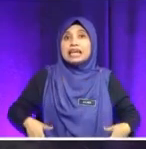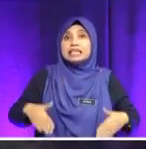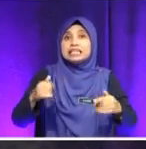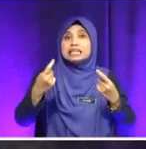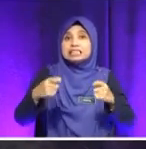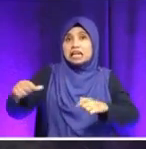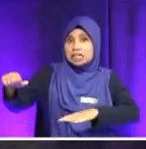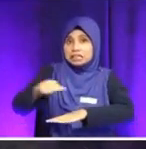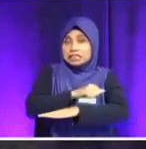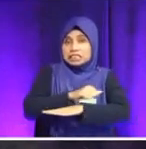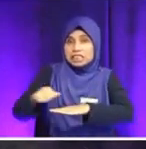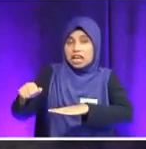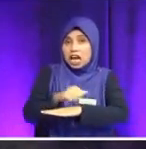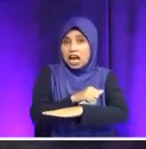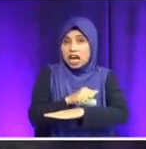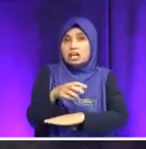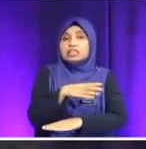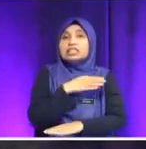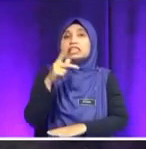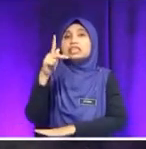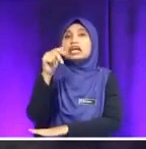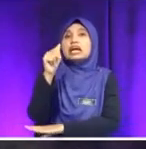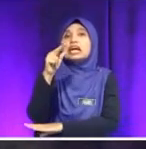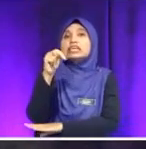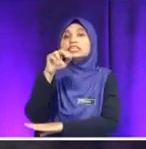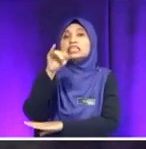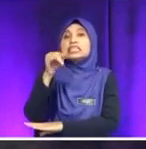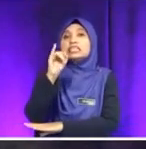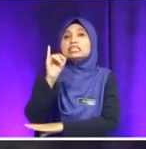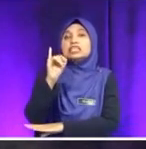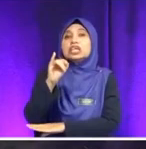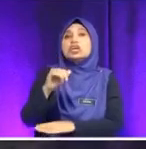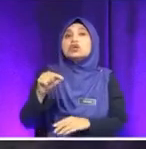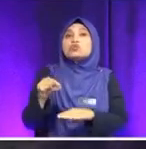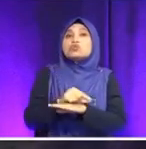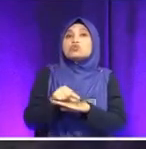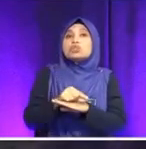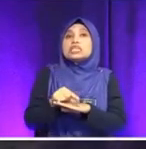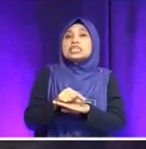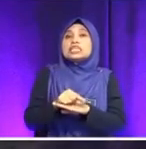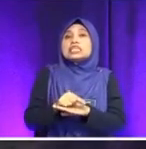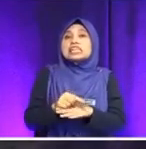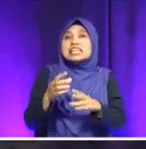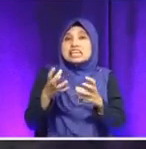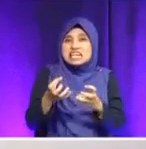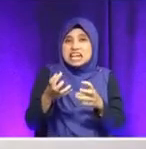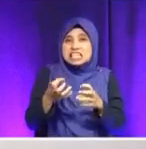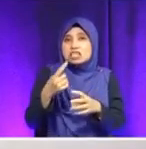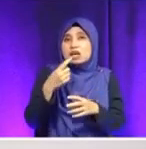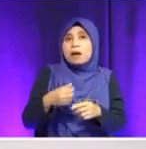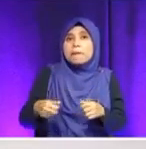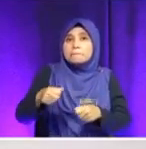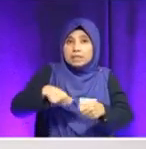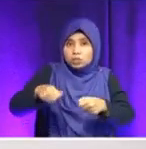dikanji. Kanji tu apa, cikgu? Okey, kanji tu pengeras. Maksudnya kita kena, kalau tak ada, kita bancuh